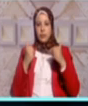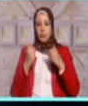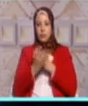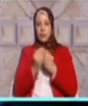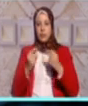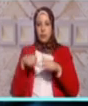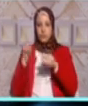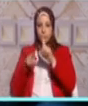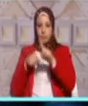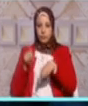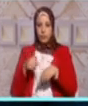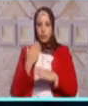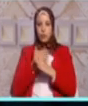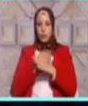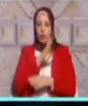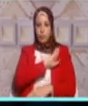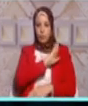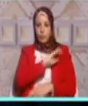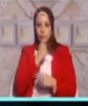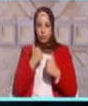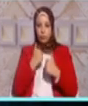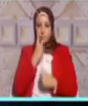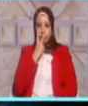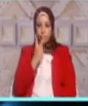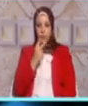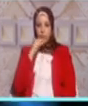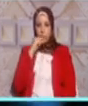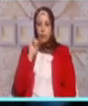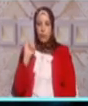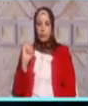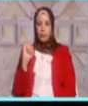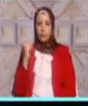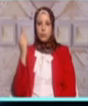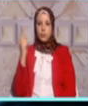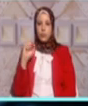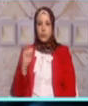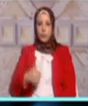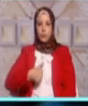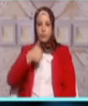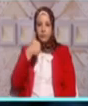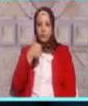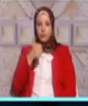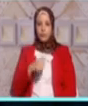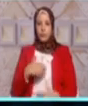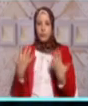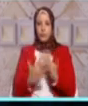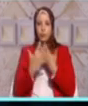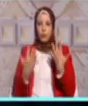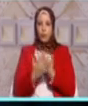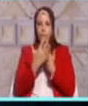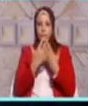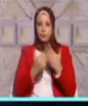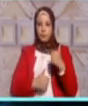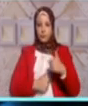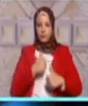كان وجهه نظر الحكومه ان هم لازم، وكان الدكتور رضا اول ما جه وعرض المشروع بتاع الامتحانات على السيد الرئيس